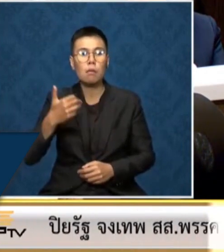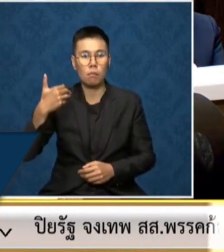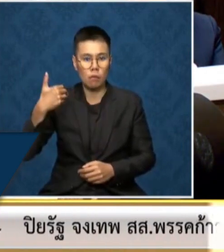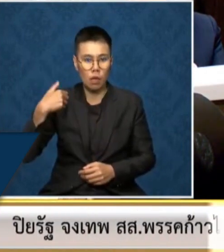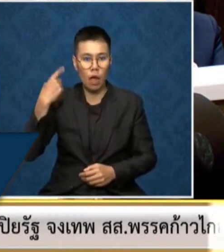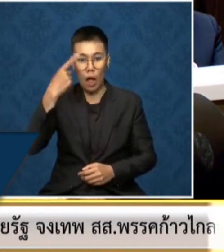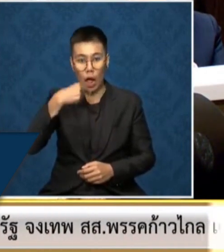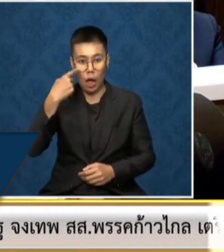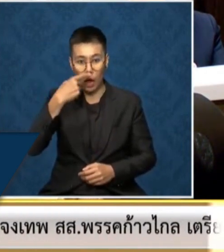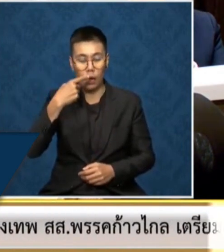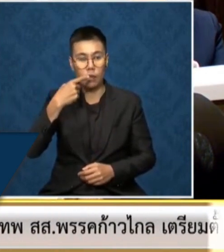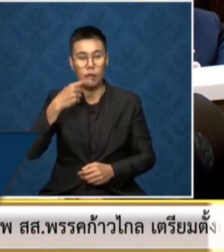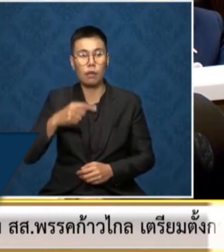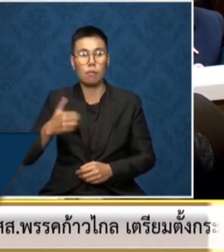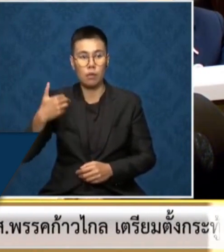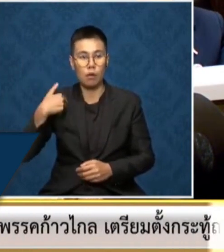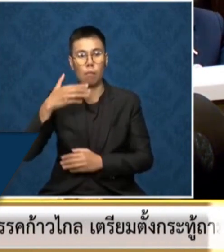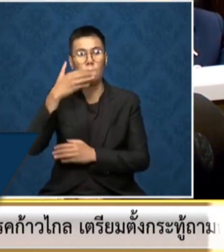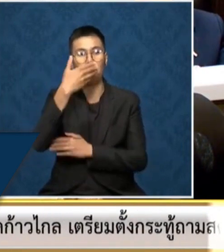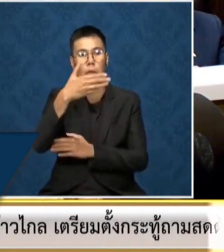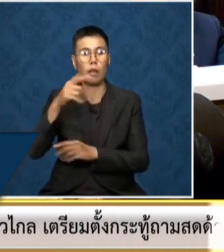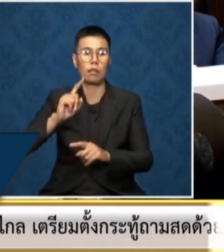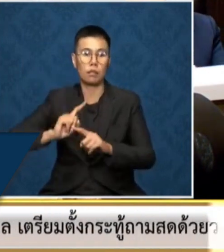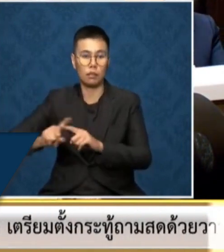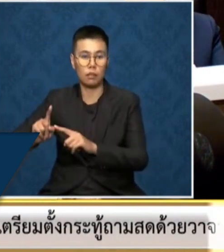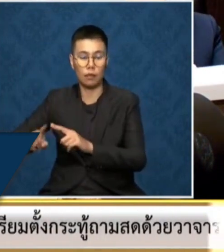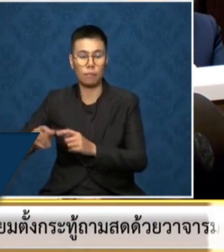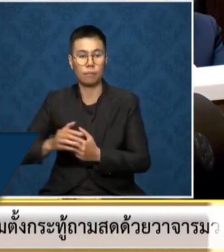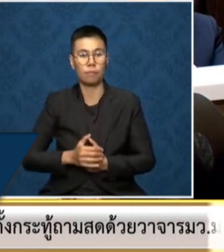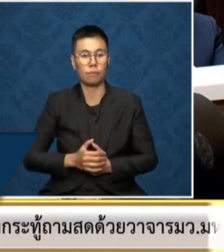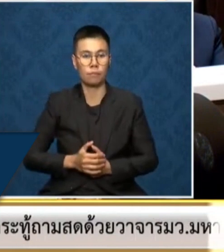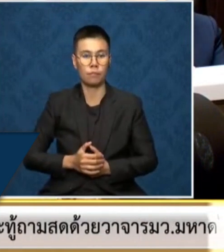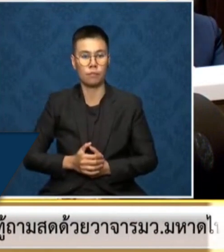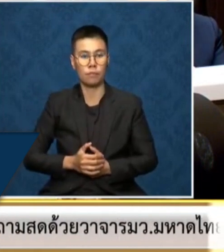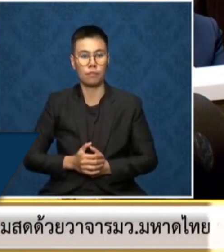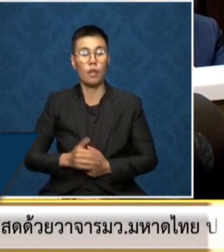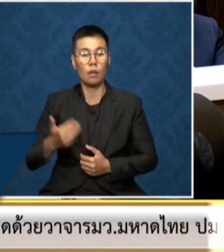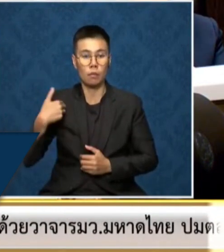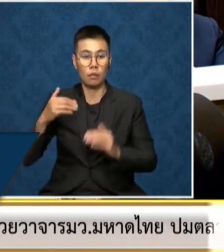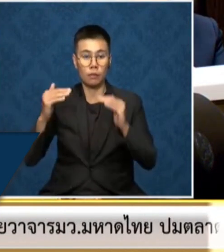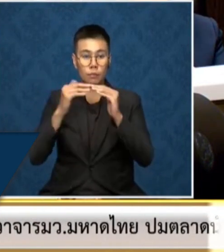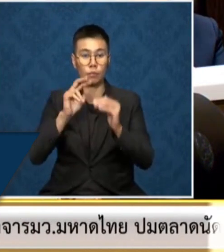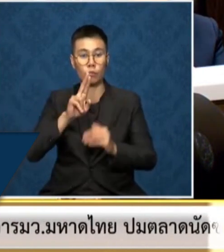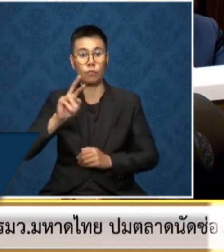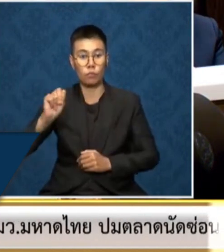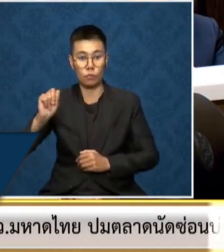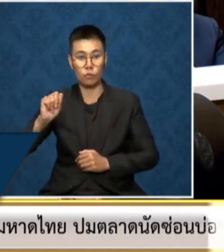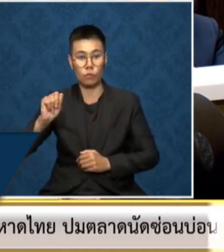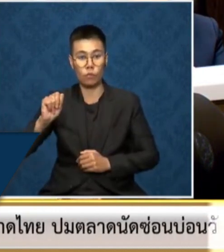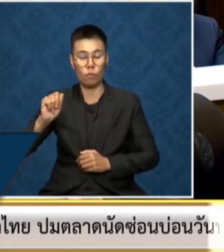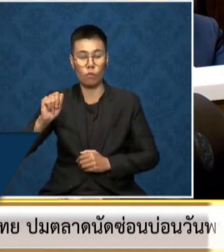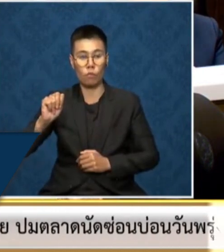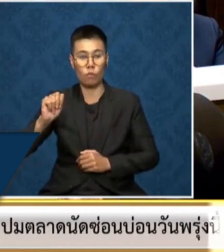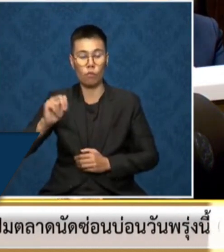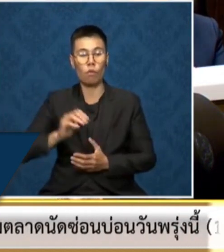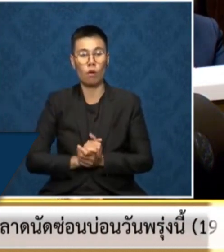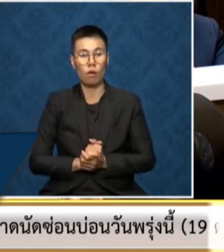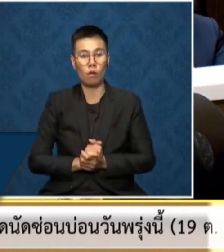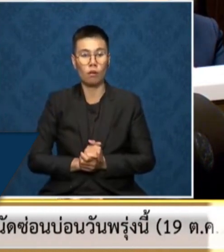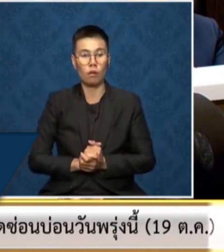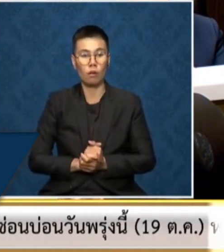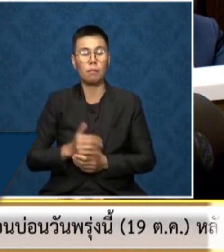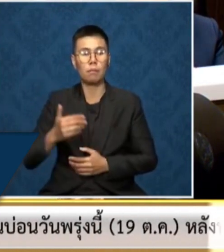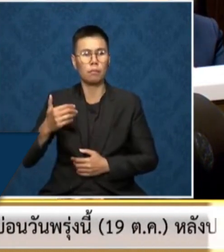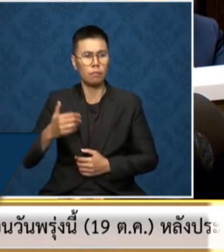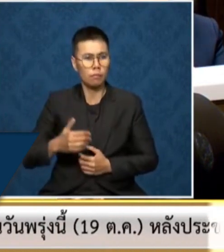อาระยะประเทศถ้ซอบไปครับผู้แนเรื่องสรนเด็ของสหรบริชาชาตทเรีกว่า C-R.C.R.F. Porter